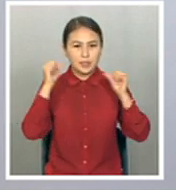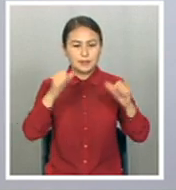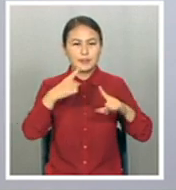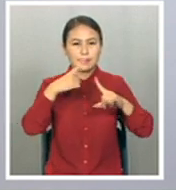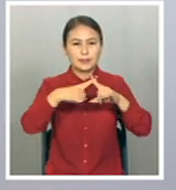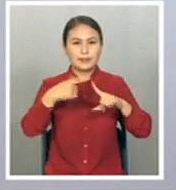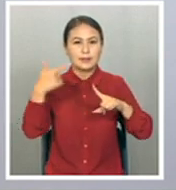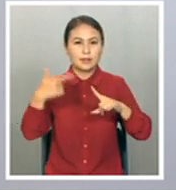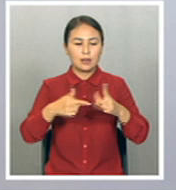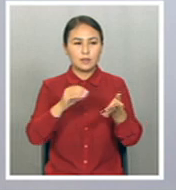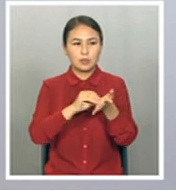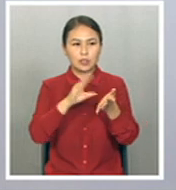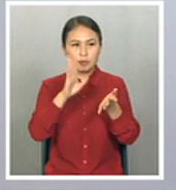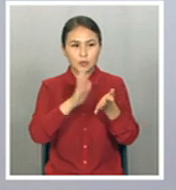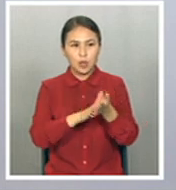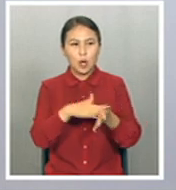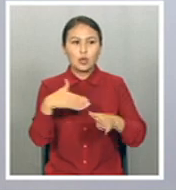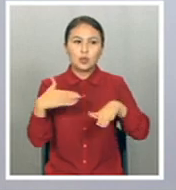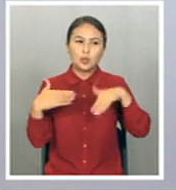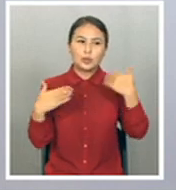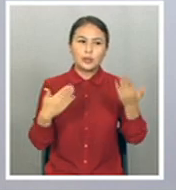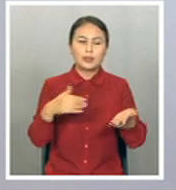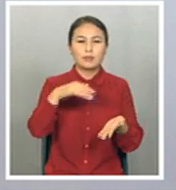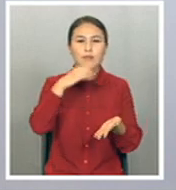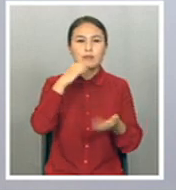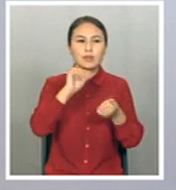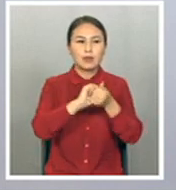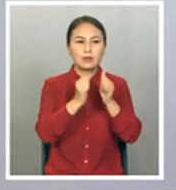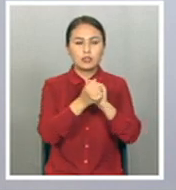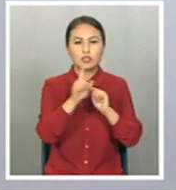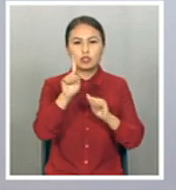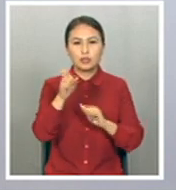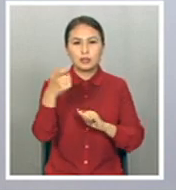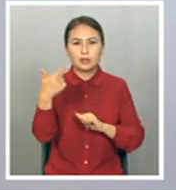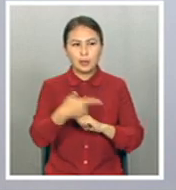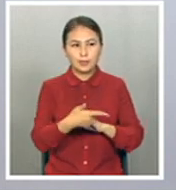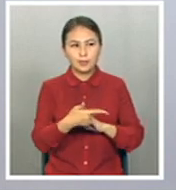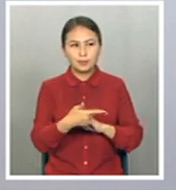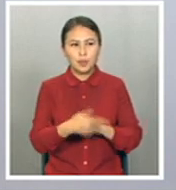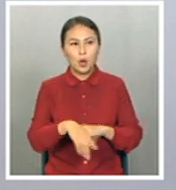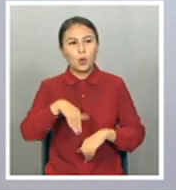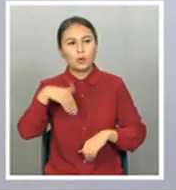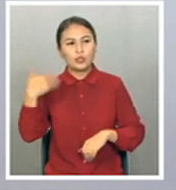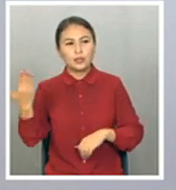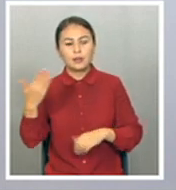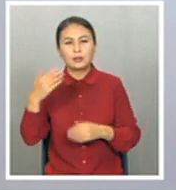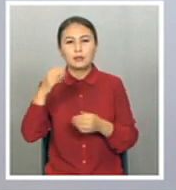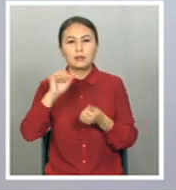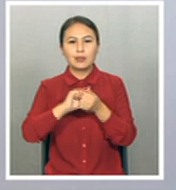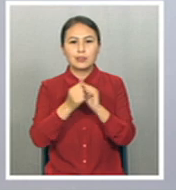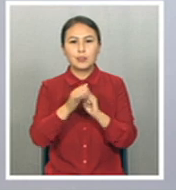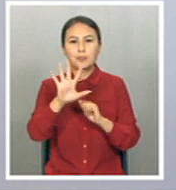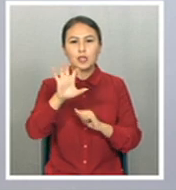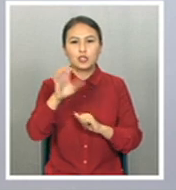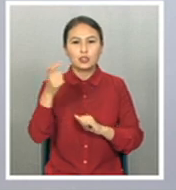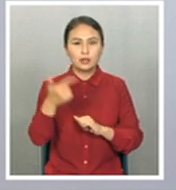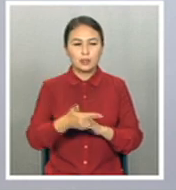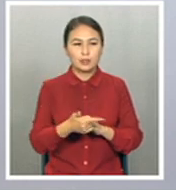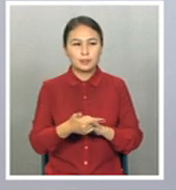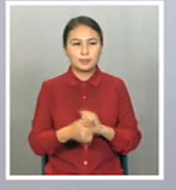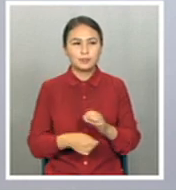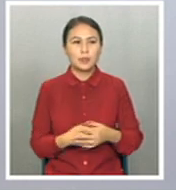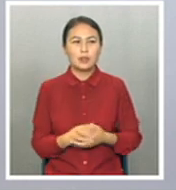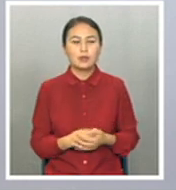қоямын. Сол жақтағы гыртасы 100 граммға тең, ал оң жақтағы гыртасы 500 граммға